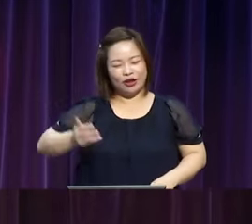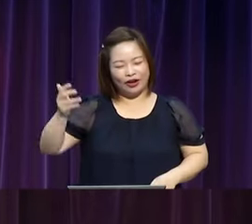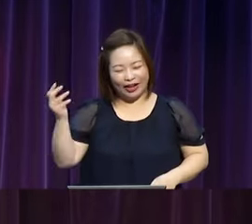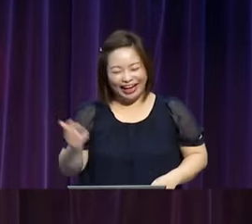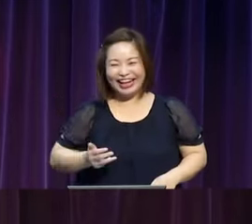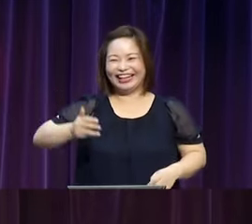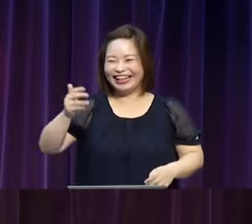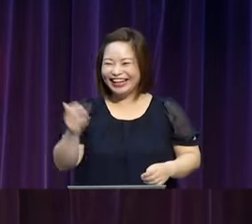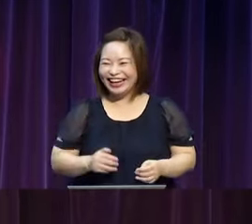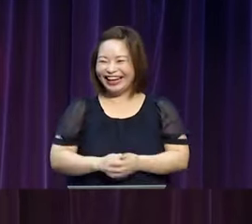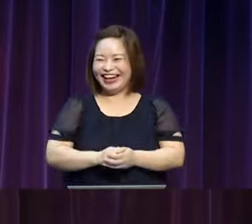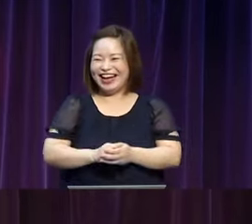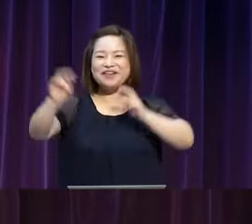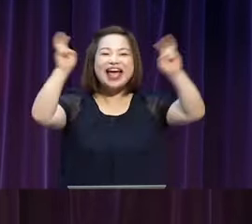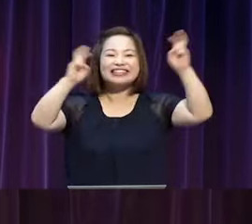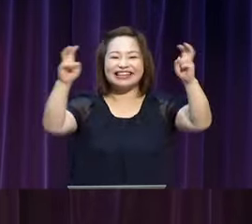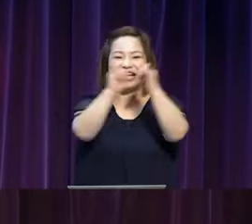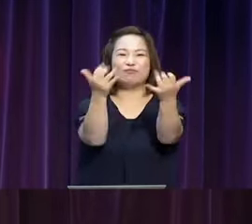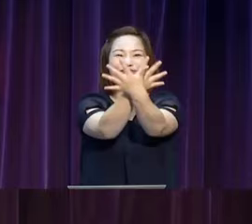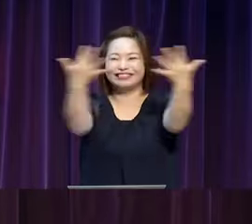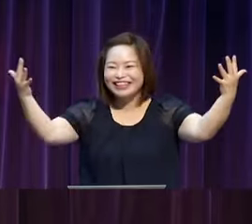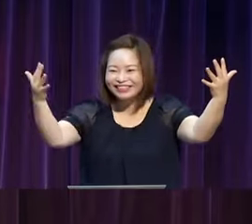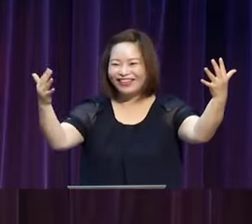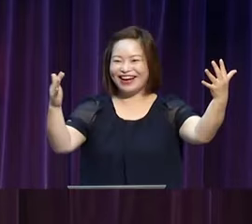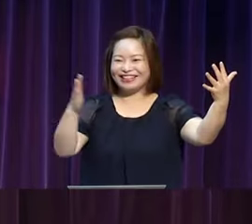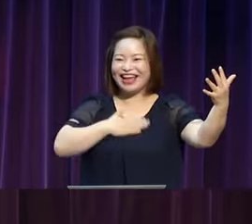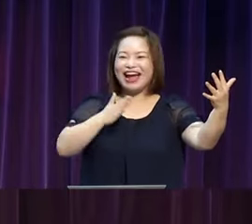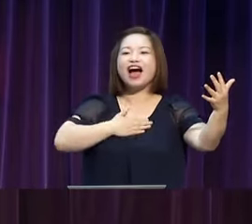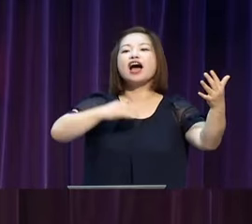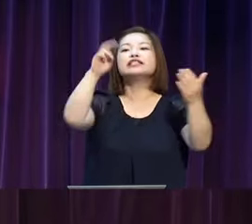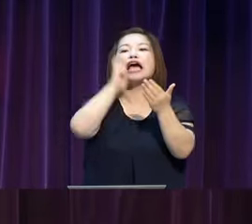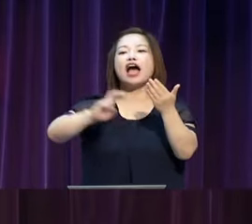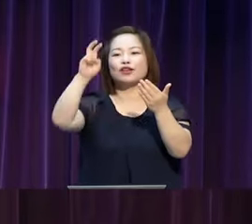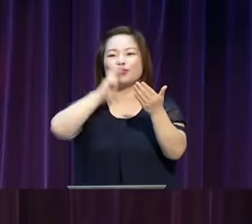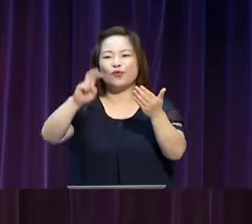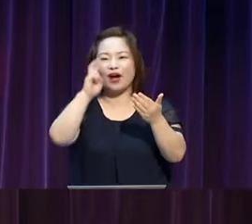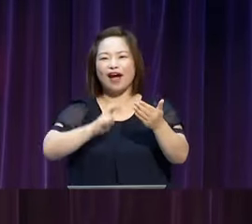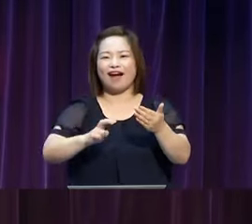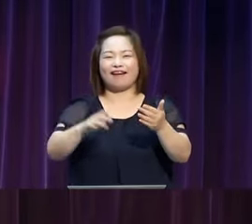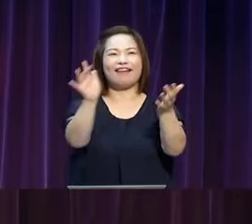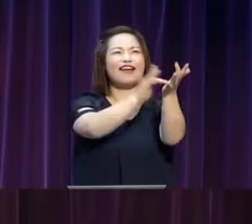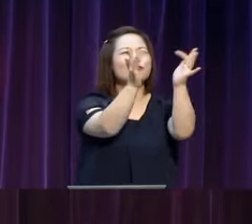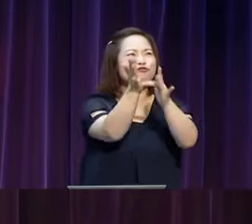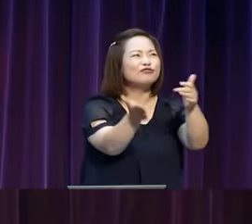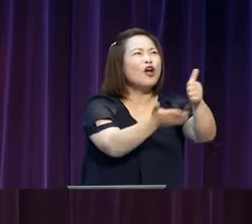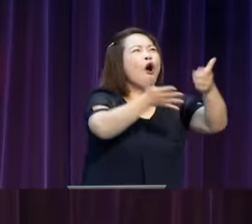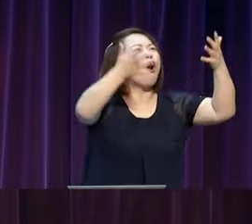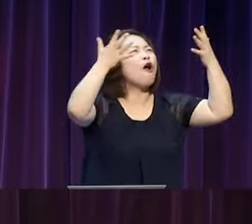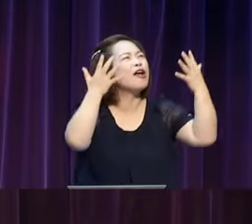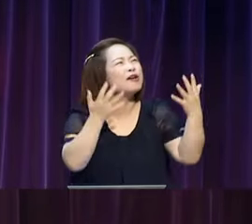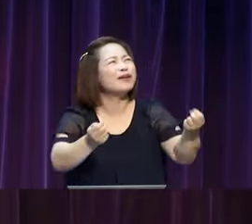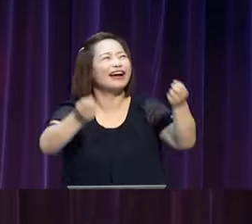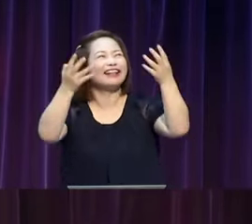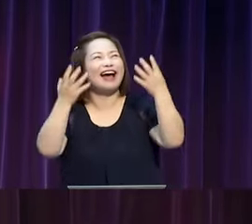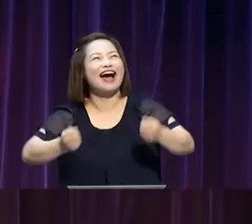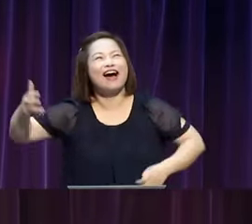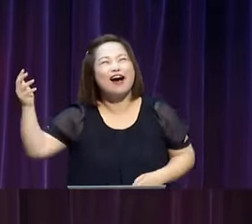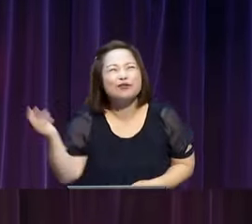아프셨나. 그 술 먹다가 불러봐요. 분위기 이상해집니다. 아주 술 먹던 사람들이